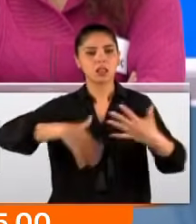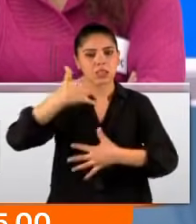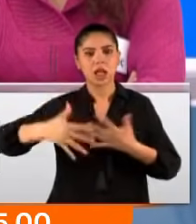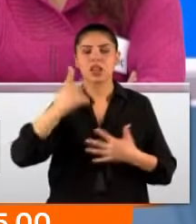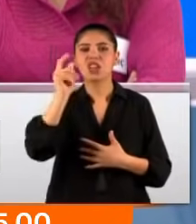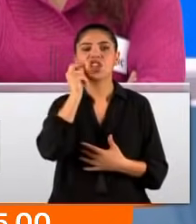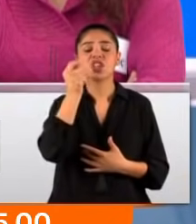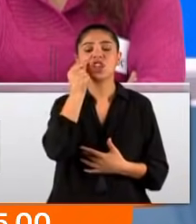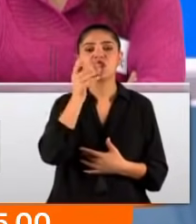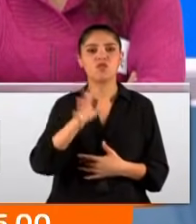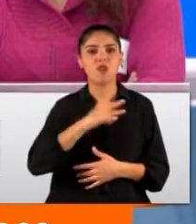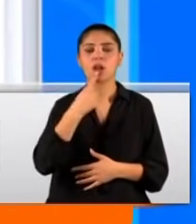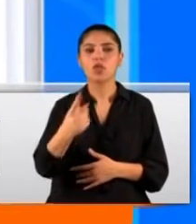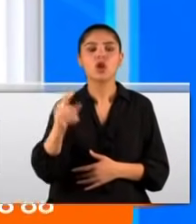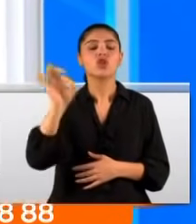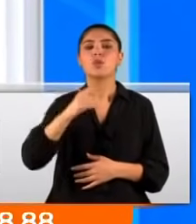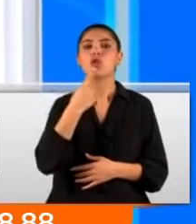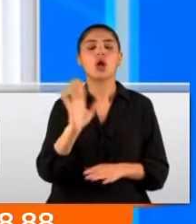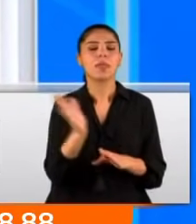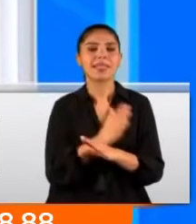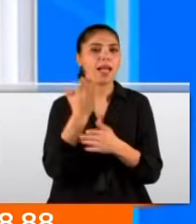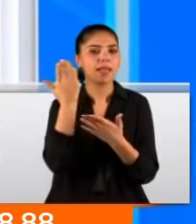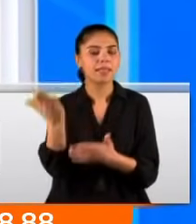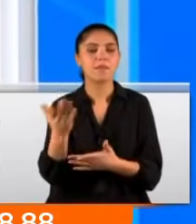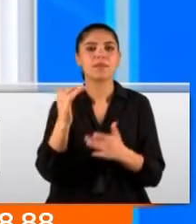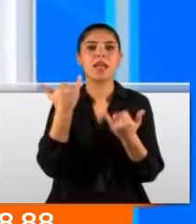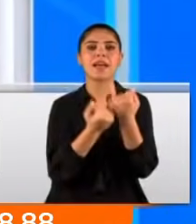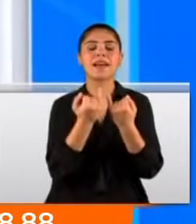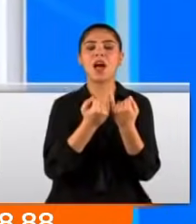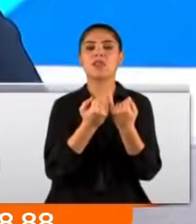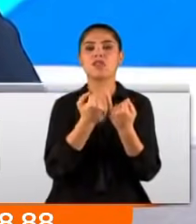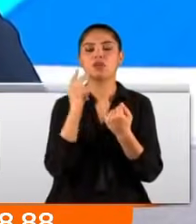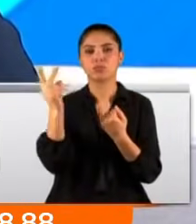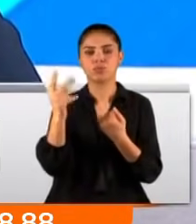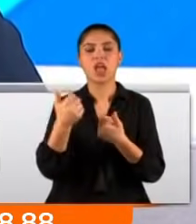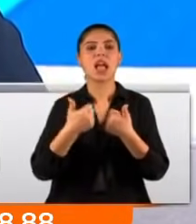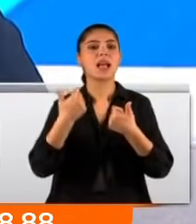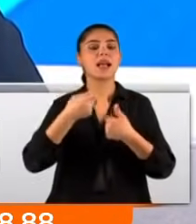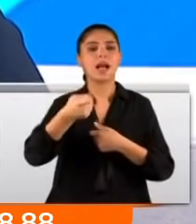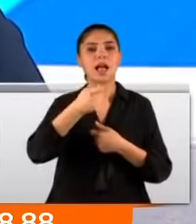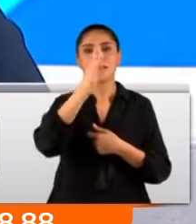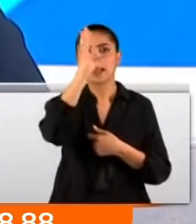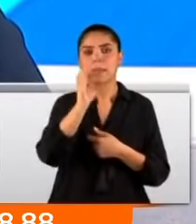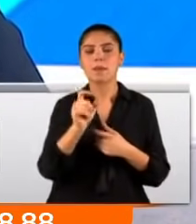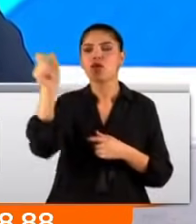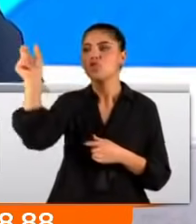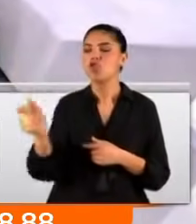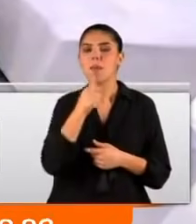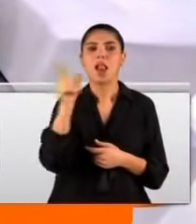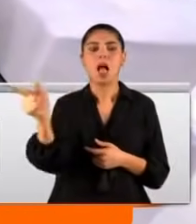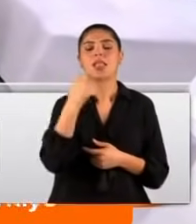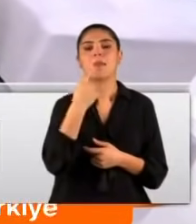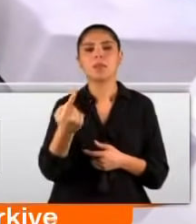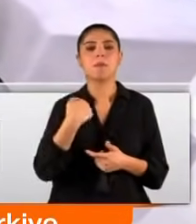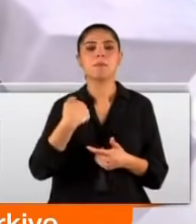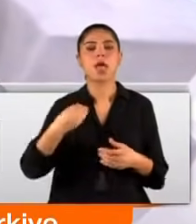iki kişiyi söylemiyor da neden bu yalan söylüyor bu? Kardeşinin katili olarak sevgilisi Cemal Durmaz'ı suçlayan Fatma Karadağ kendisinin masum